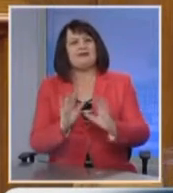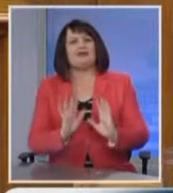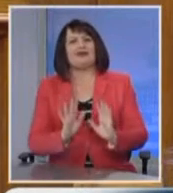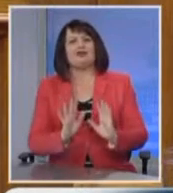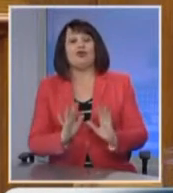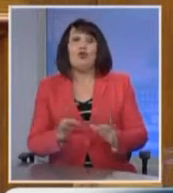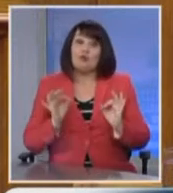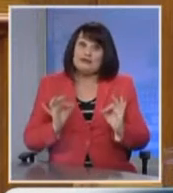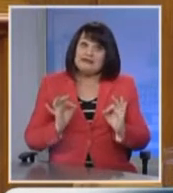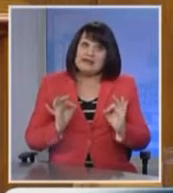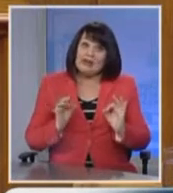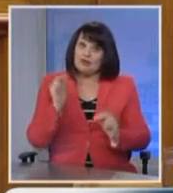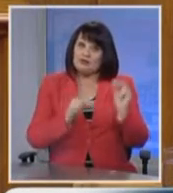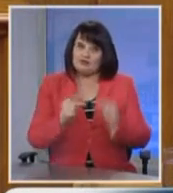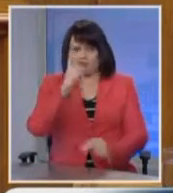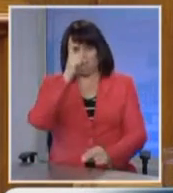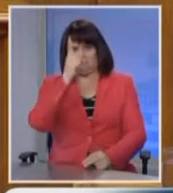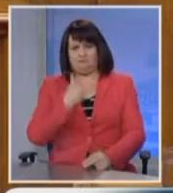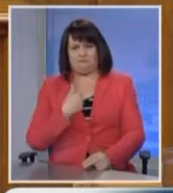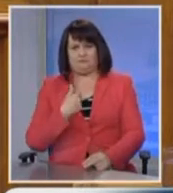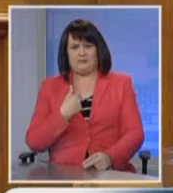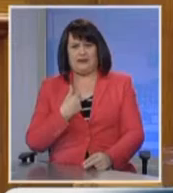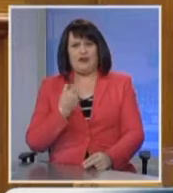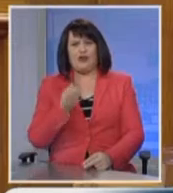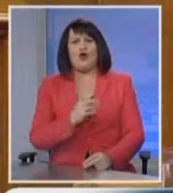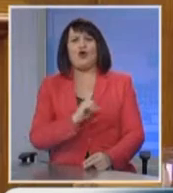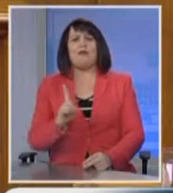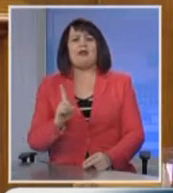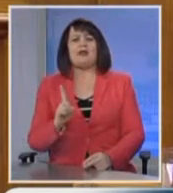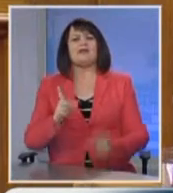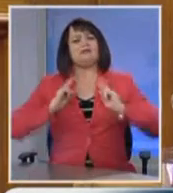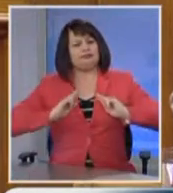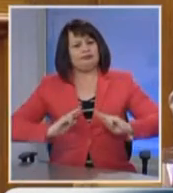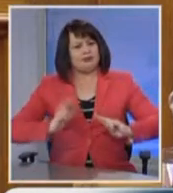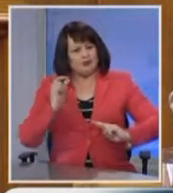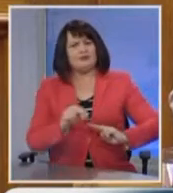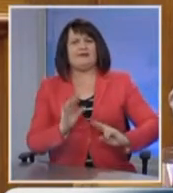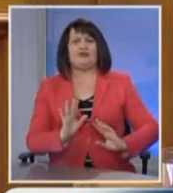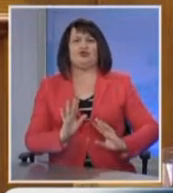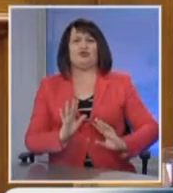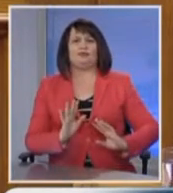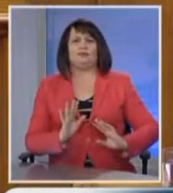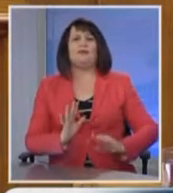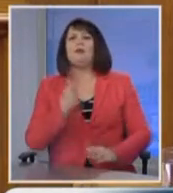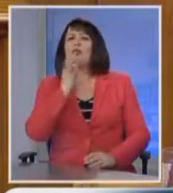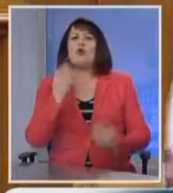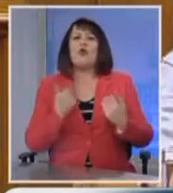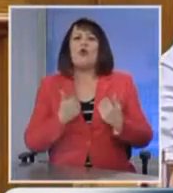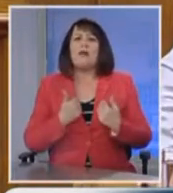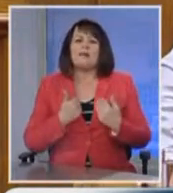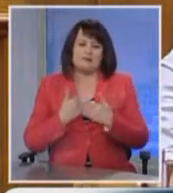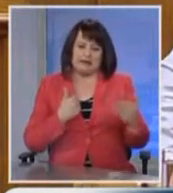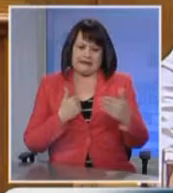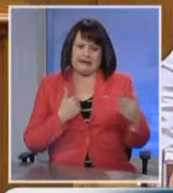το ψηφίζω με περηφάνεια και με μεγάλη ικανοποίηση. Διότι για μας που είμαστε στην